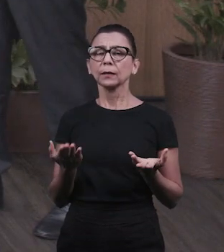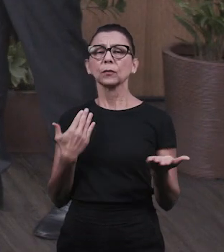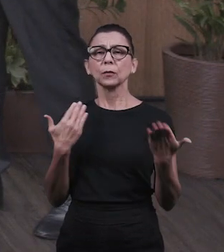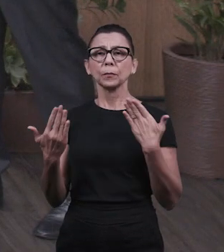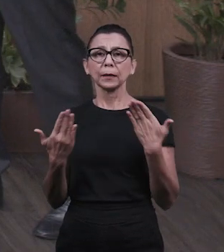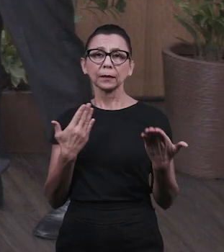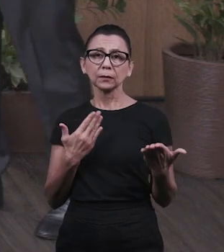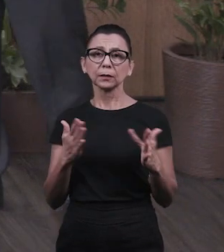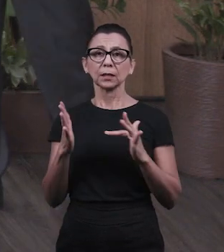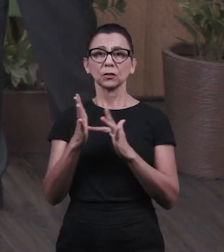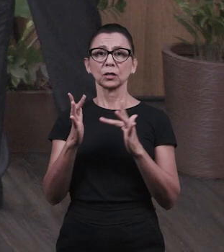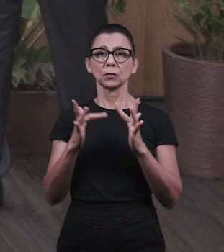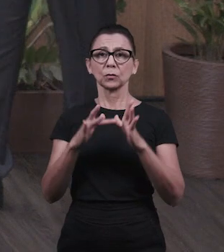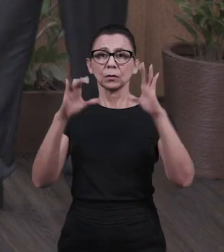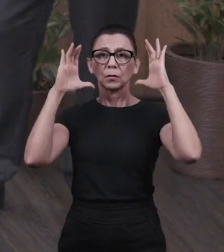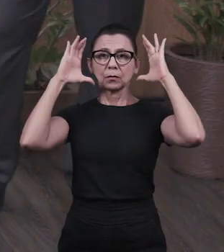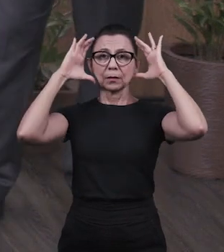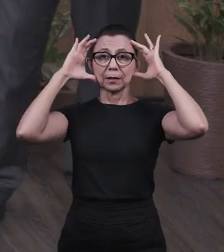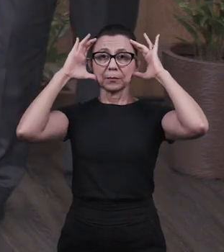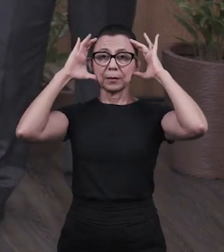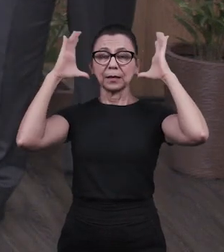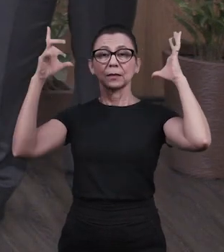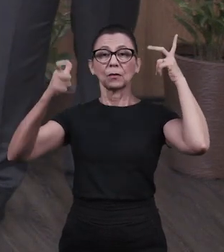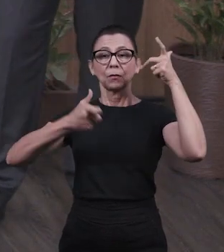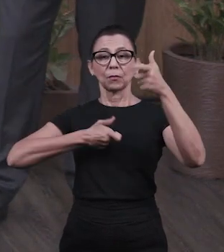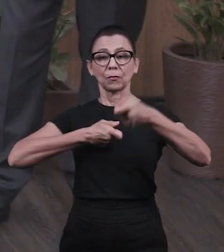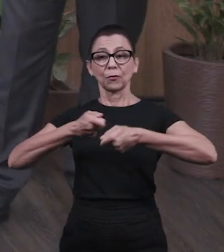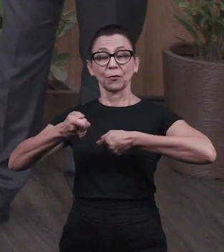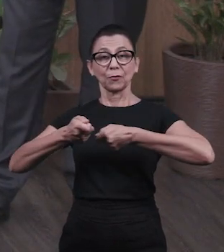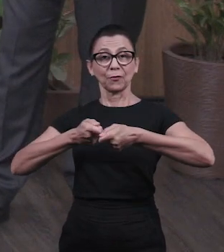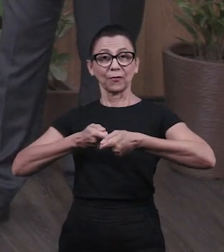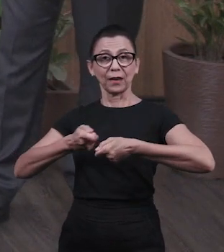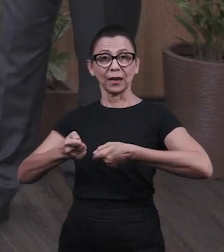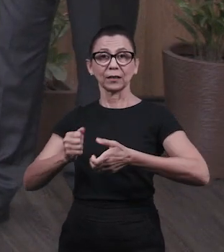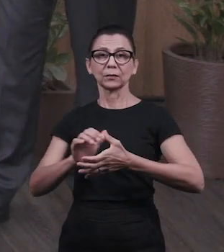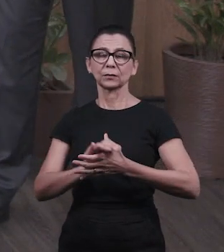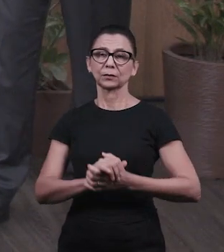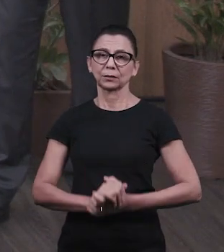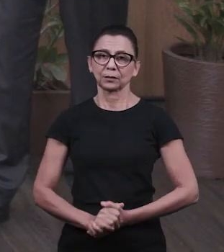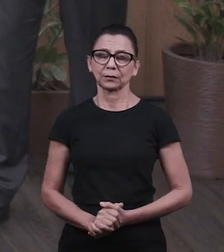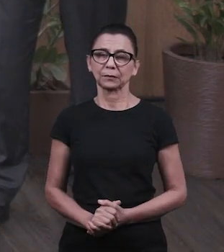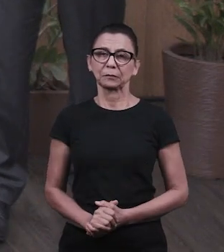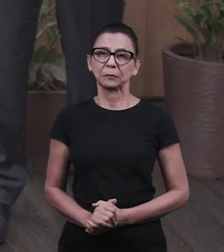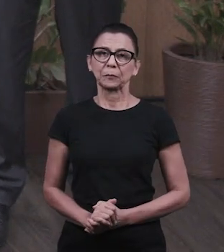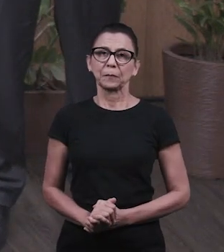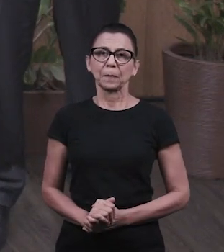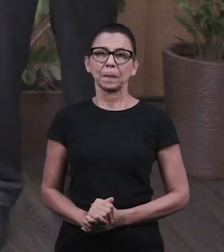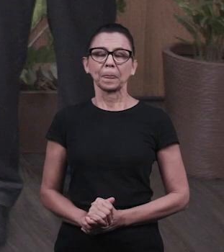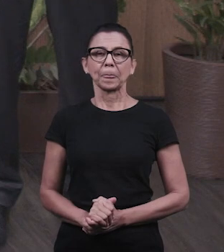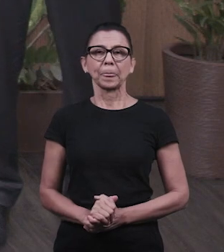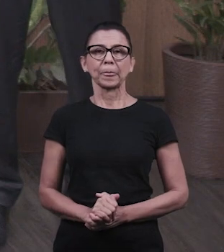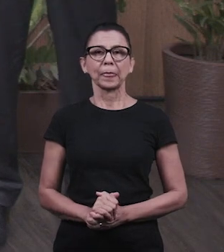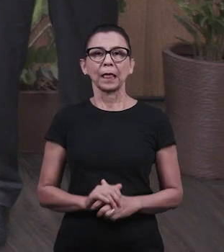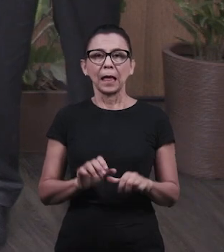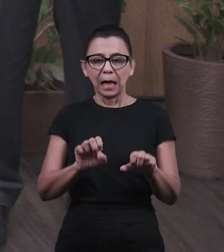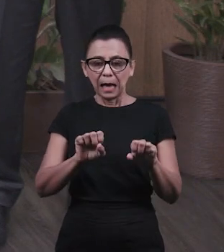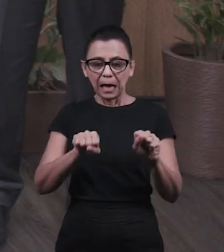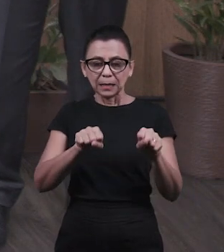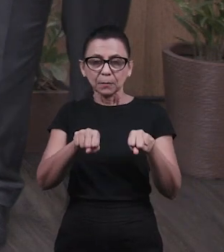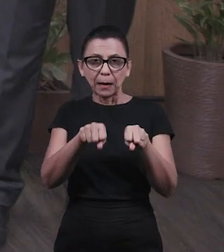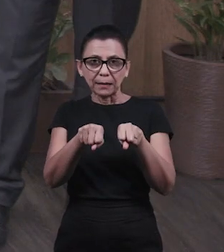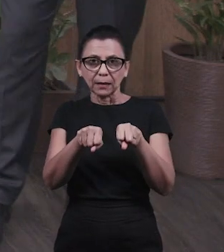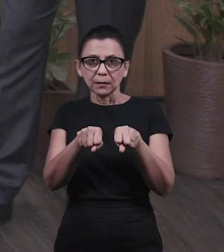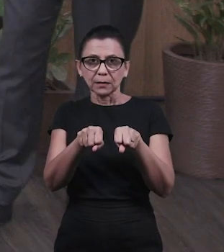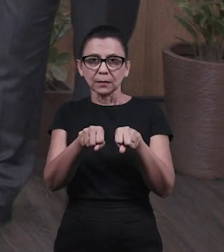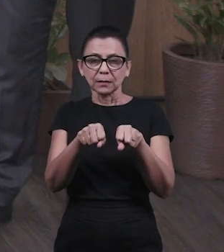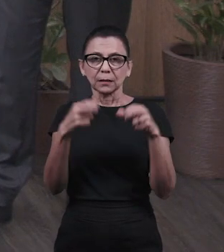глава церкви. Ноги возлюбленные говорят пророчески о том, что